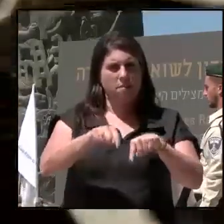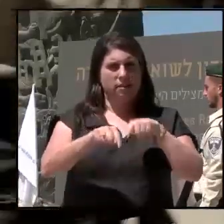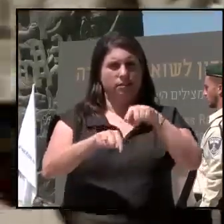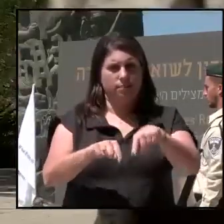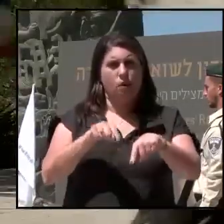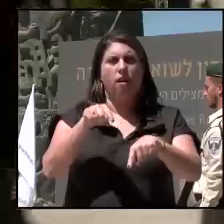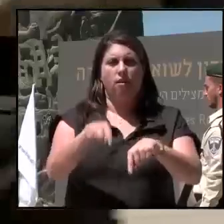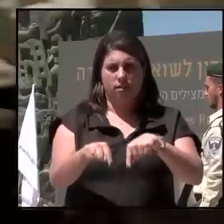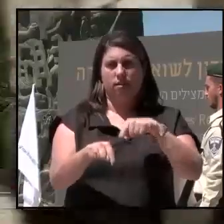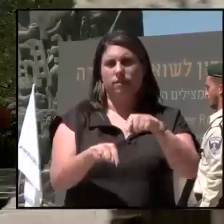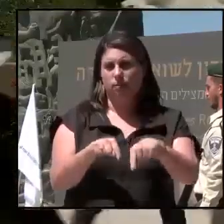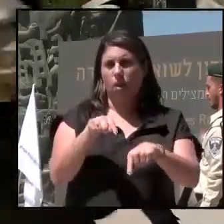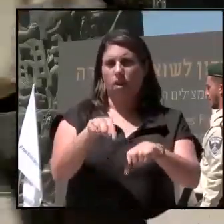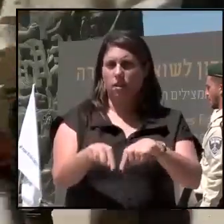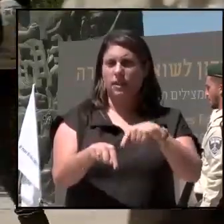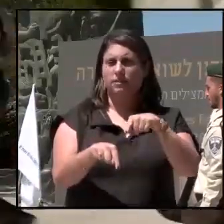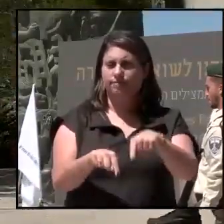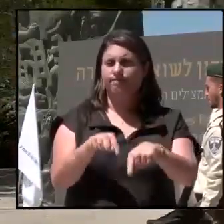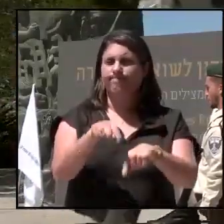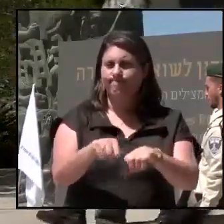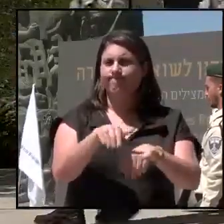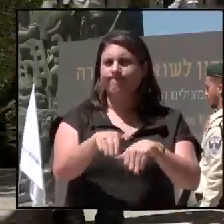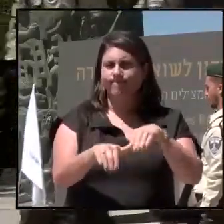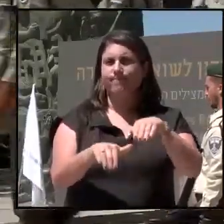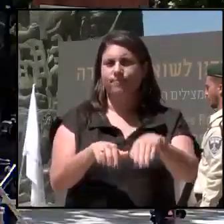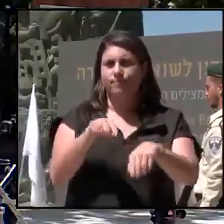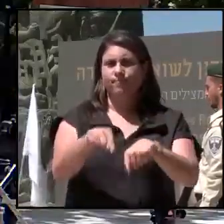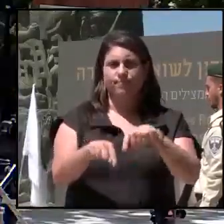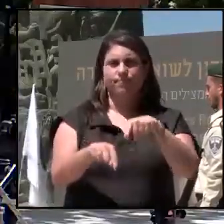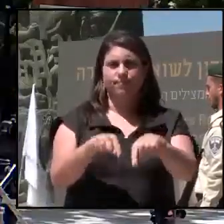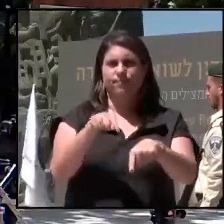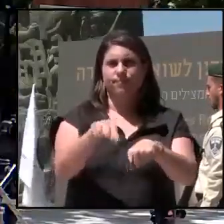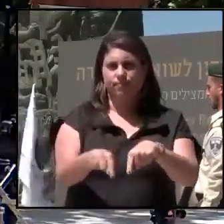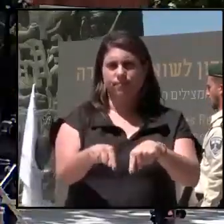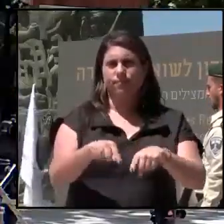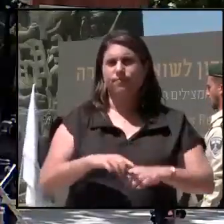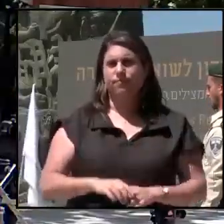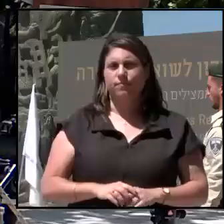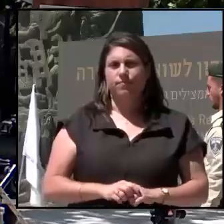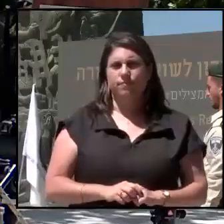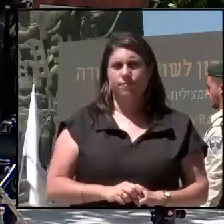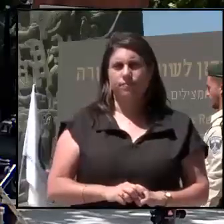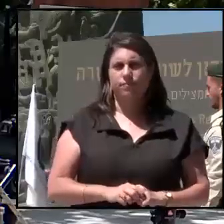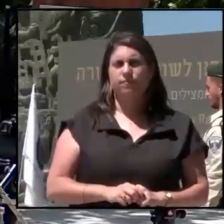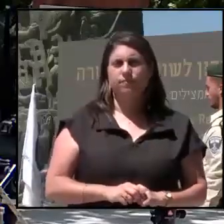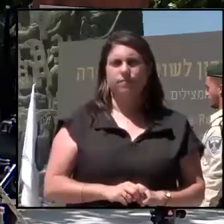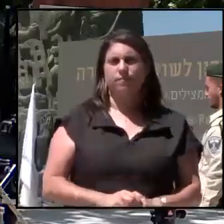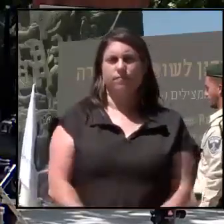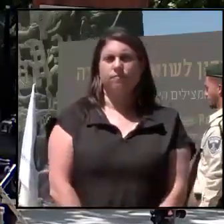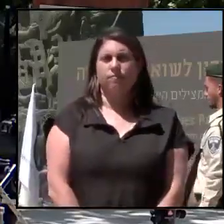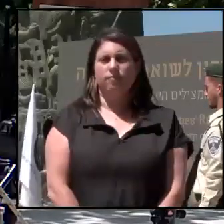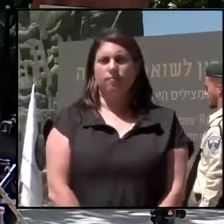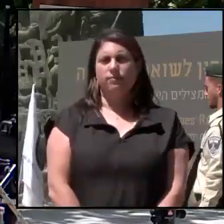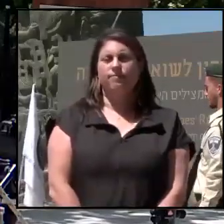שמאל, ימין, שמאל. שמאל, ימין, שמאל, ימין, שמאל, ימין, שמאל. שמאל, ימין,